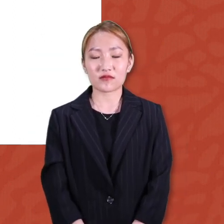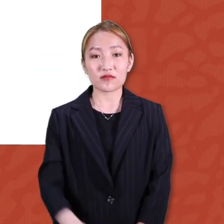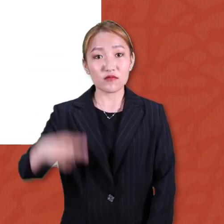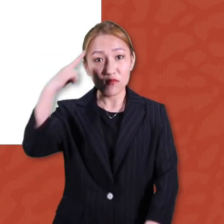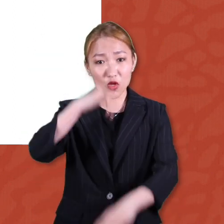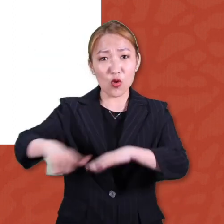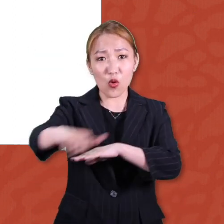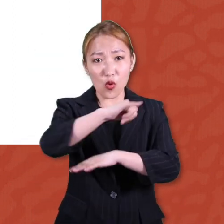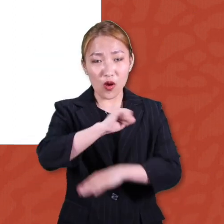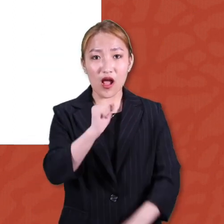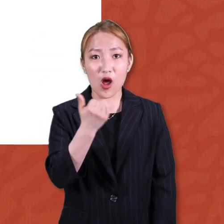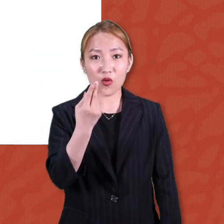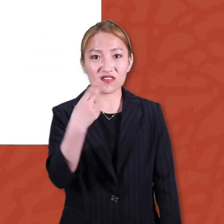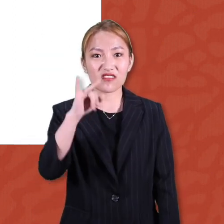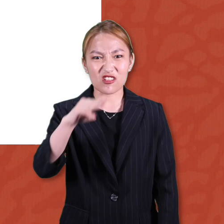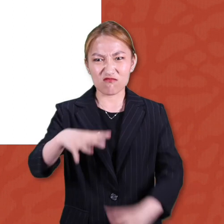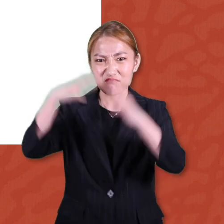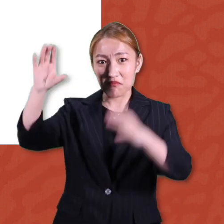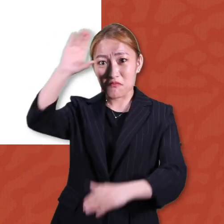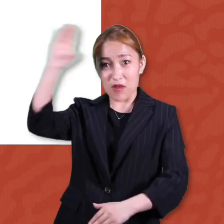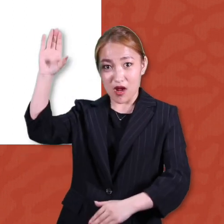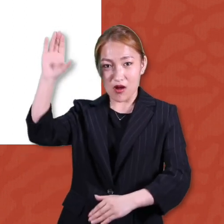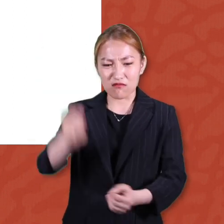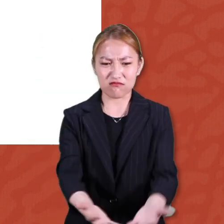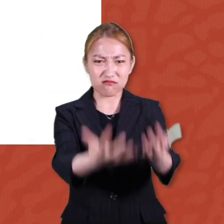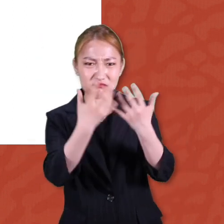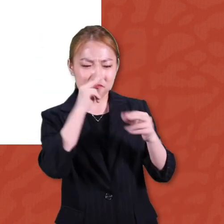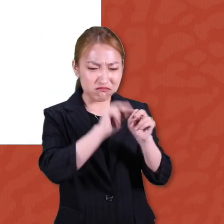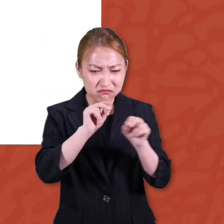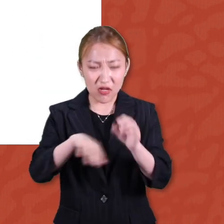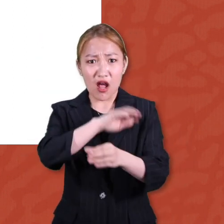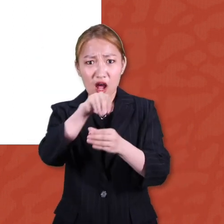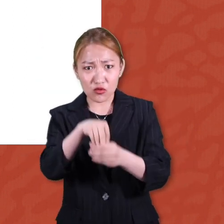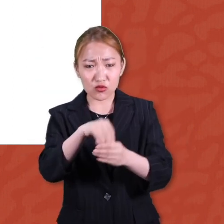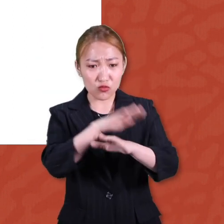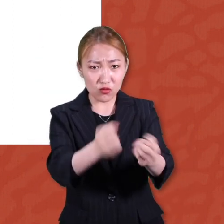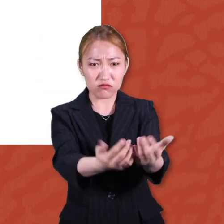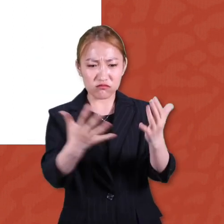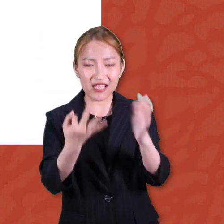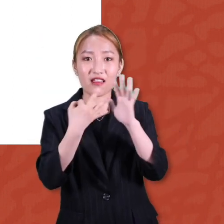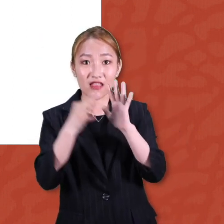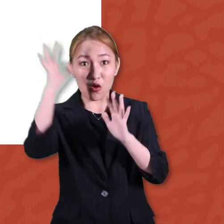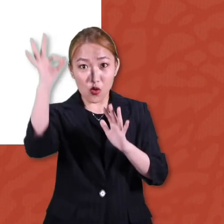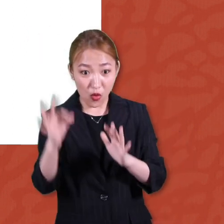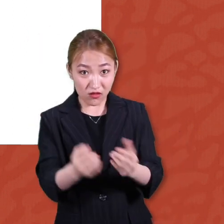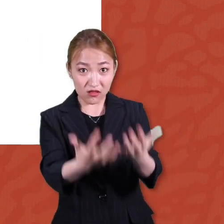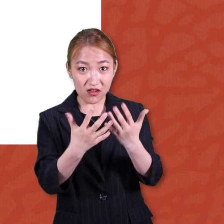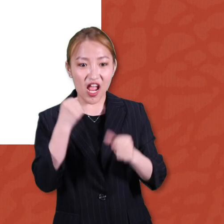Польшийн аудитын дээд байгууллага нь үслэгт хамрагдсан аутизмтай хүмүүсийн 80% нь ажил